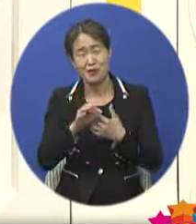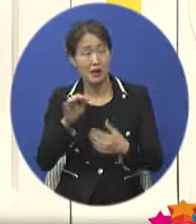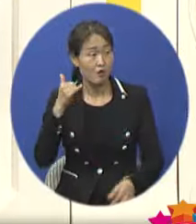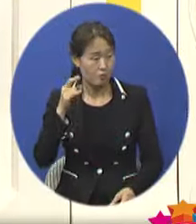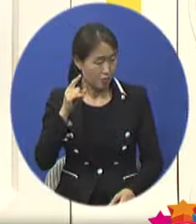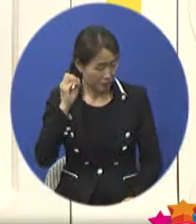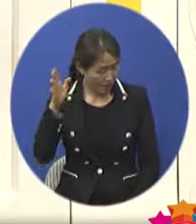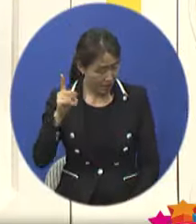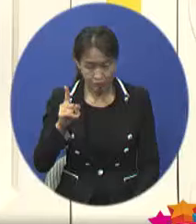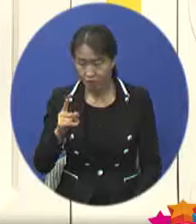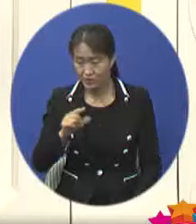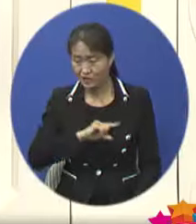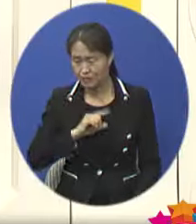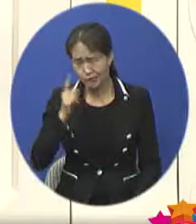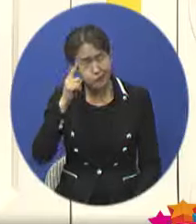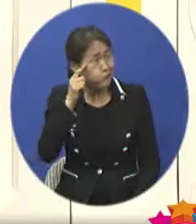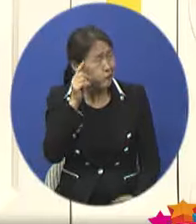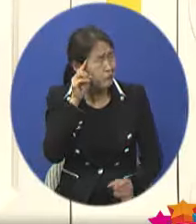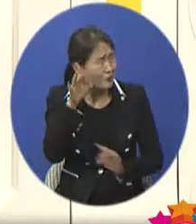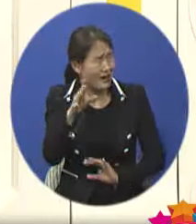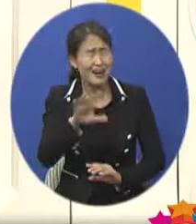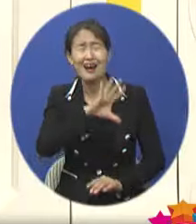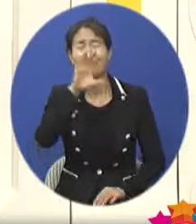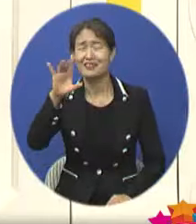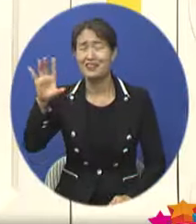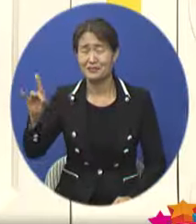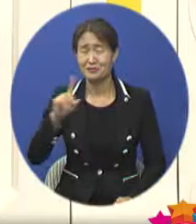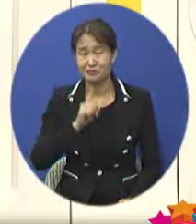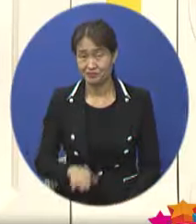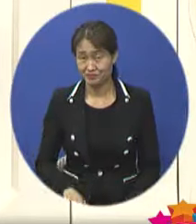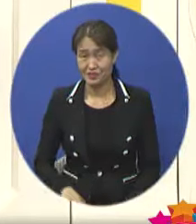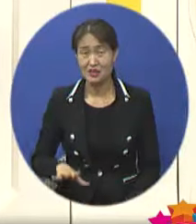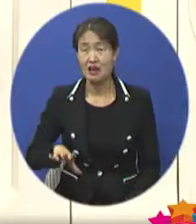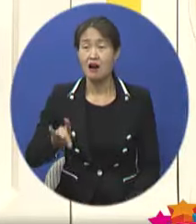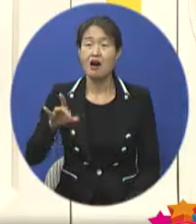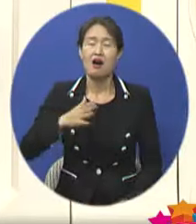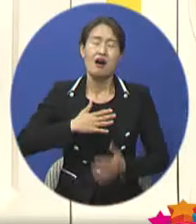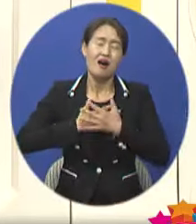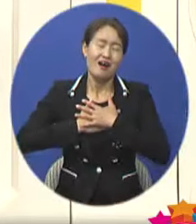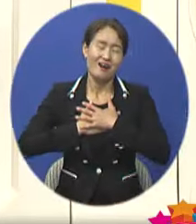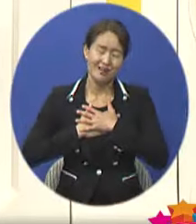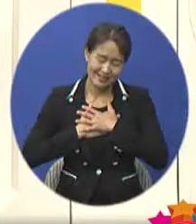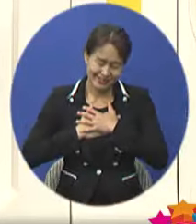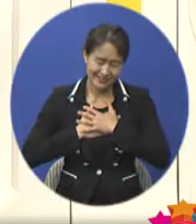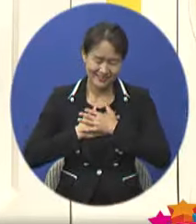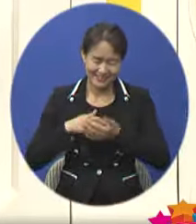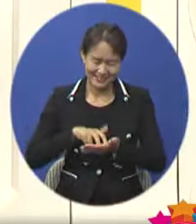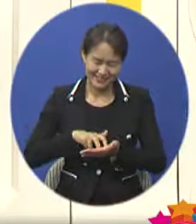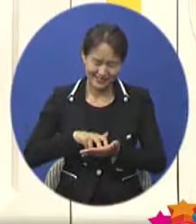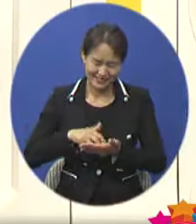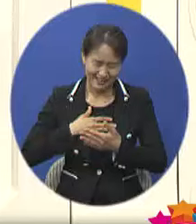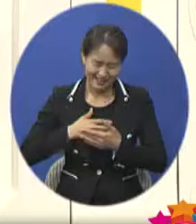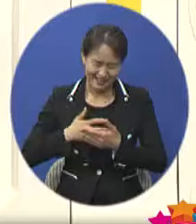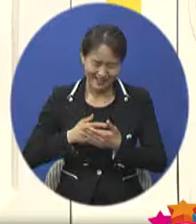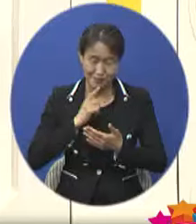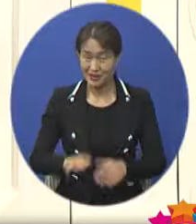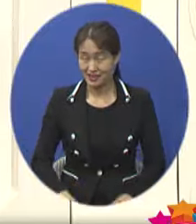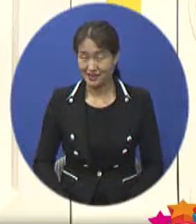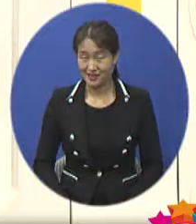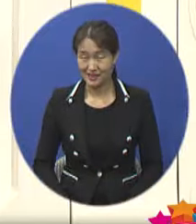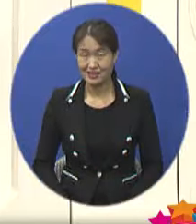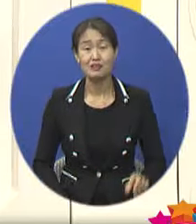핸드폰도 잊어버릴 때 있고요. 내 이름 뭘까 하고 잊어버릴 네. 때도 있고 그래요. 처음이라 네. 무척 떨리네요. 아, 그러세요, 오늘? 네.